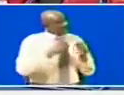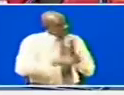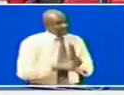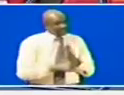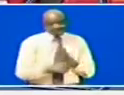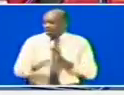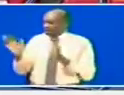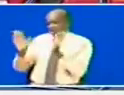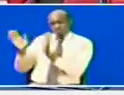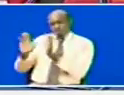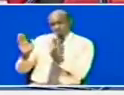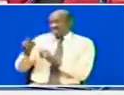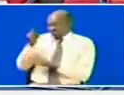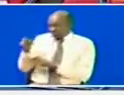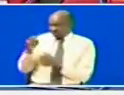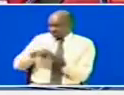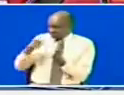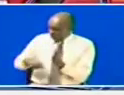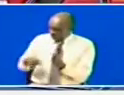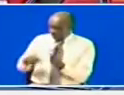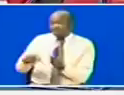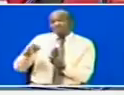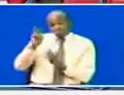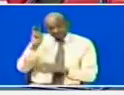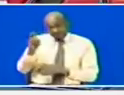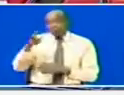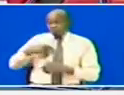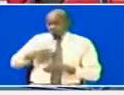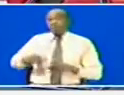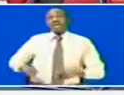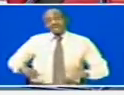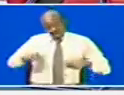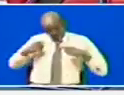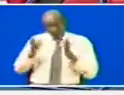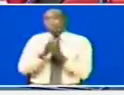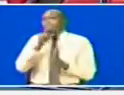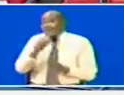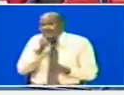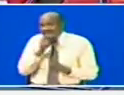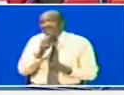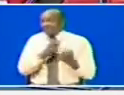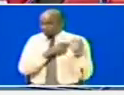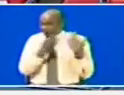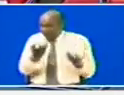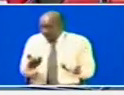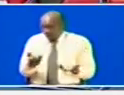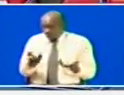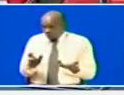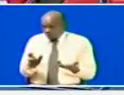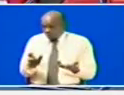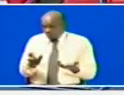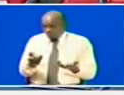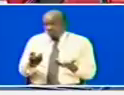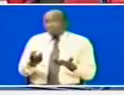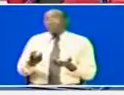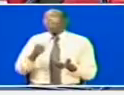Sikuzidiwa, ili ni swala ambalo tunaangalia katika ile maumbile na asili na tasubi ya kiume, ile ego wanavyosema